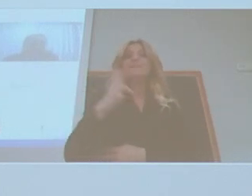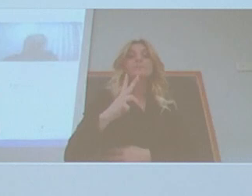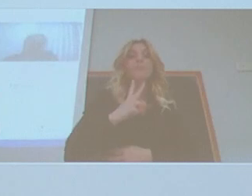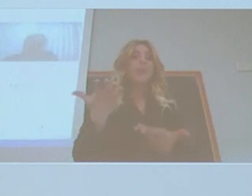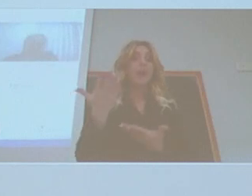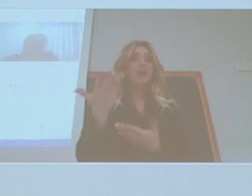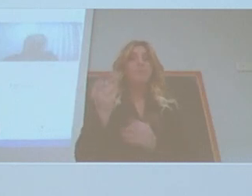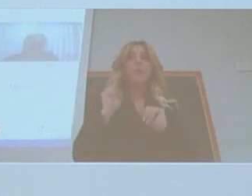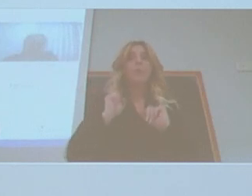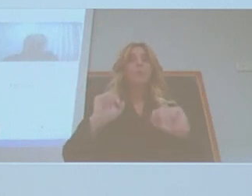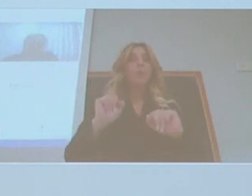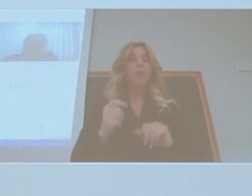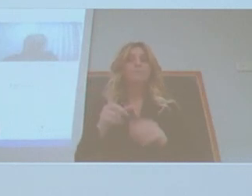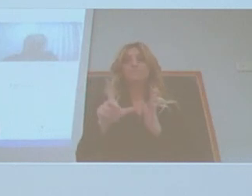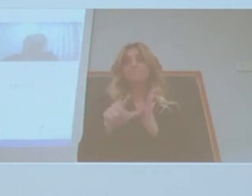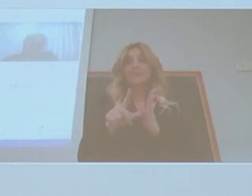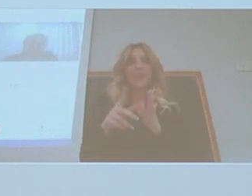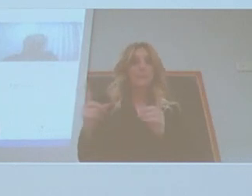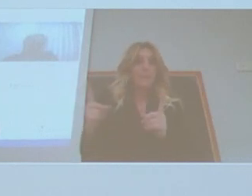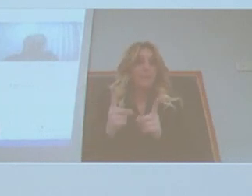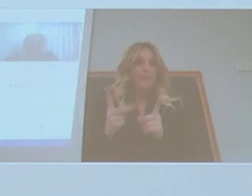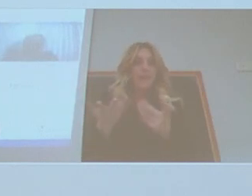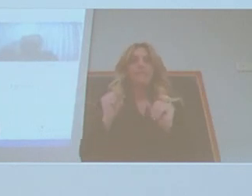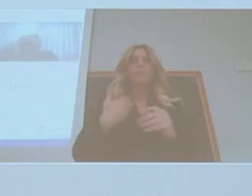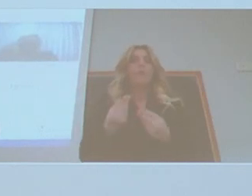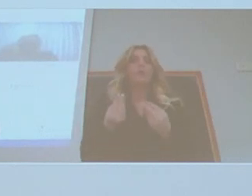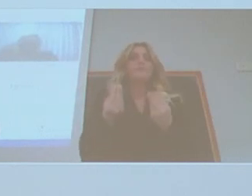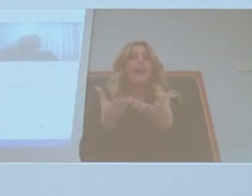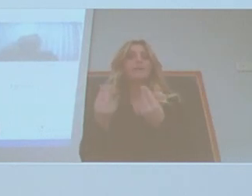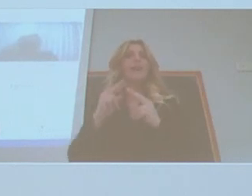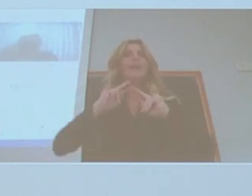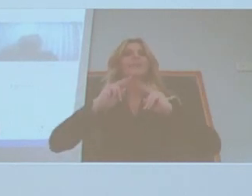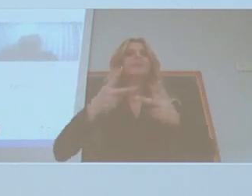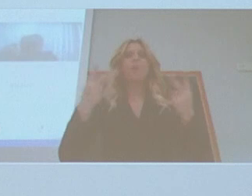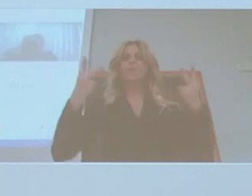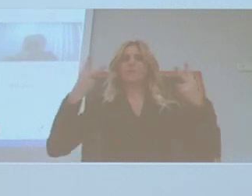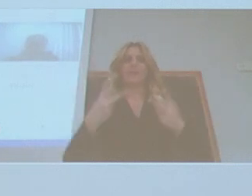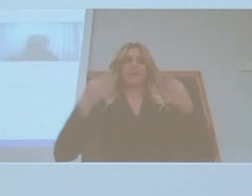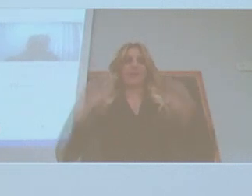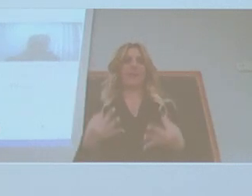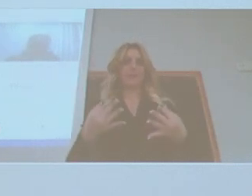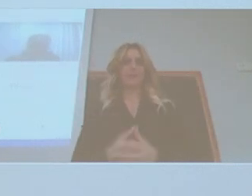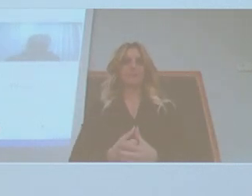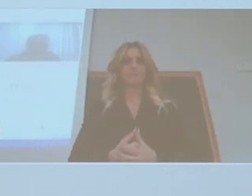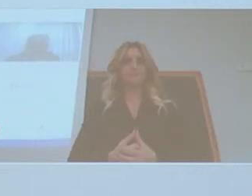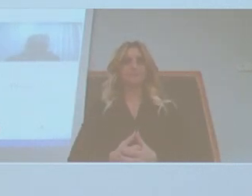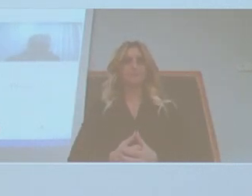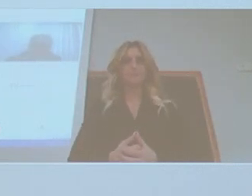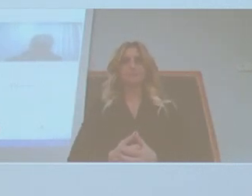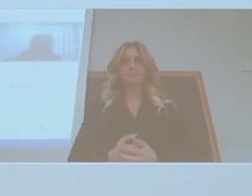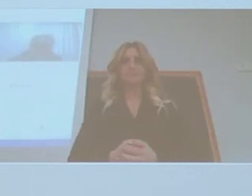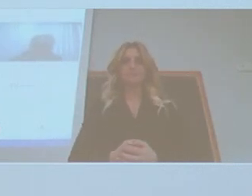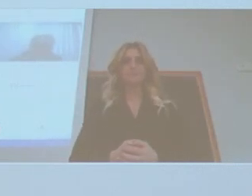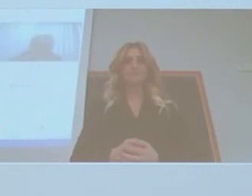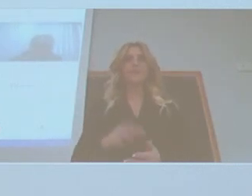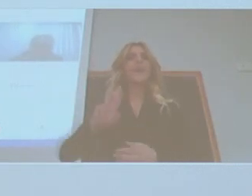poter in tempi ragionevoli dare risposte reali a coloro che se le aspettano. Quello del placement